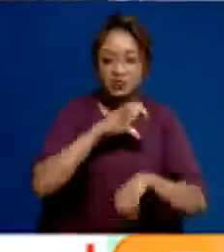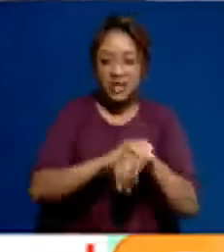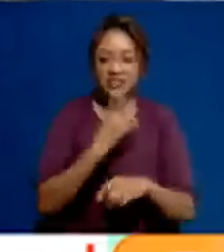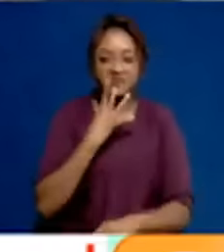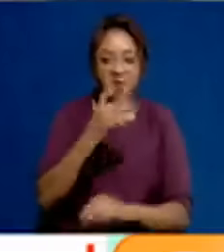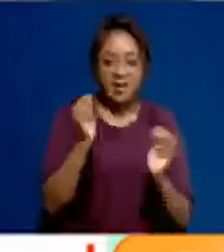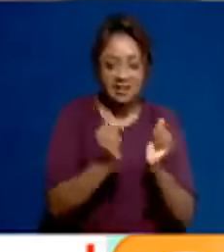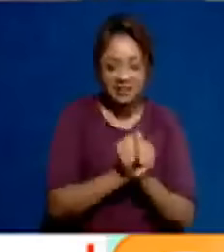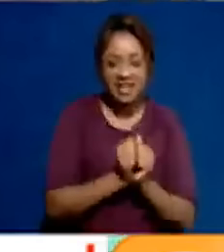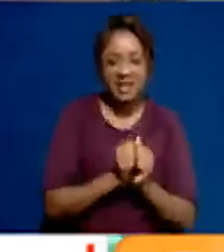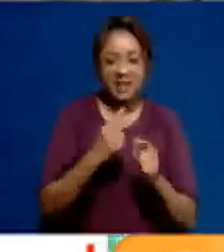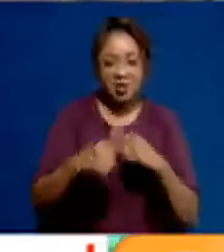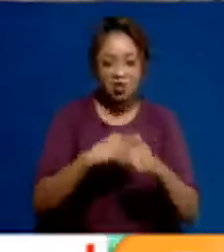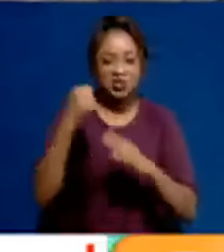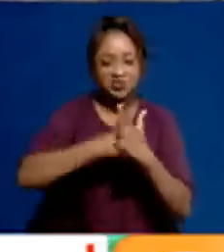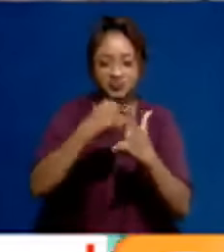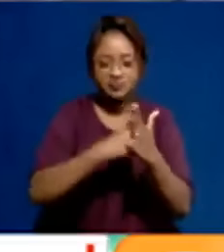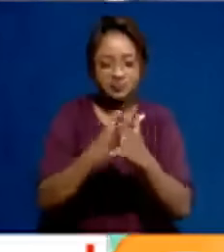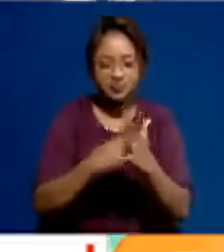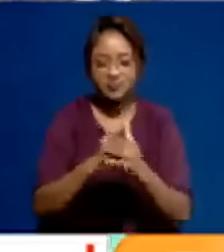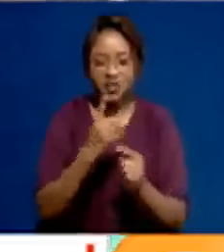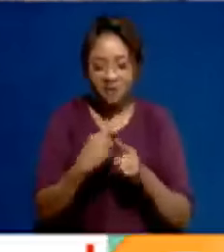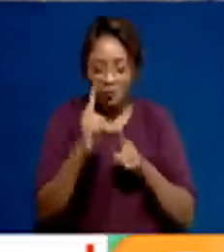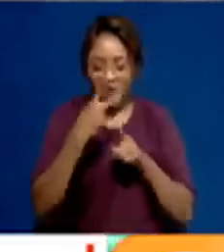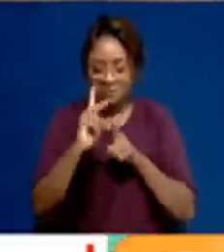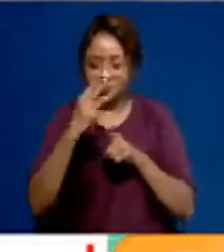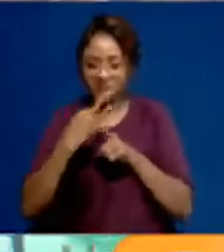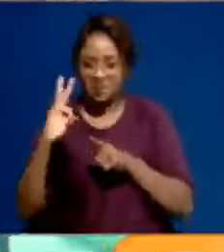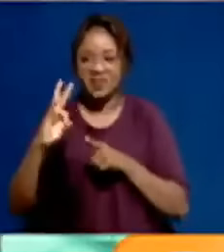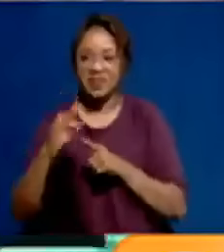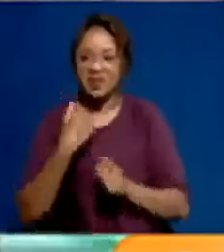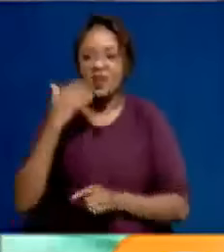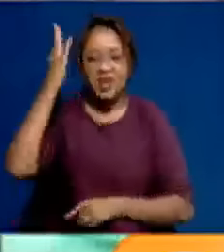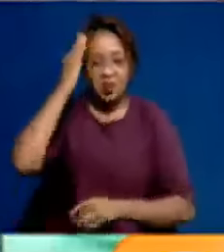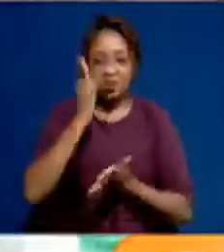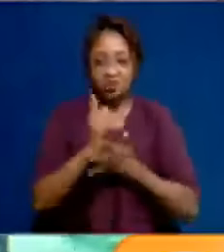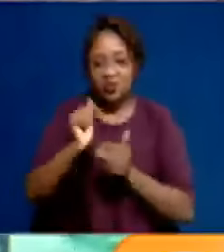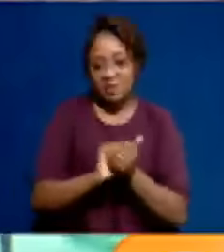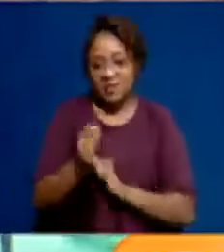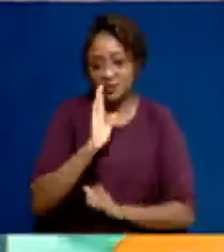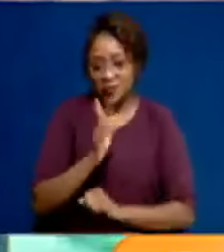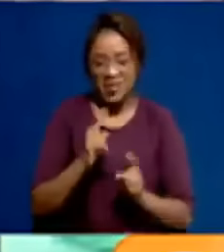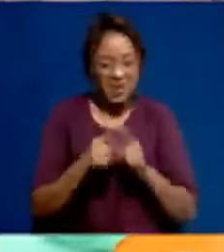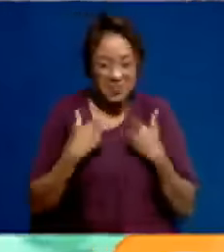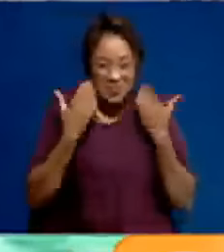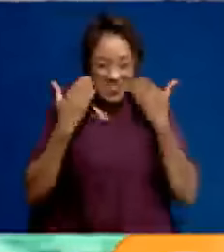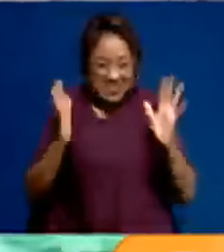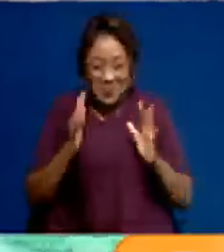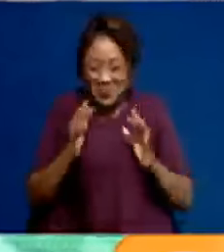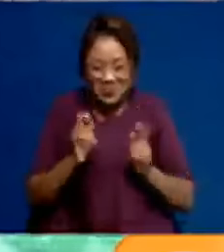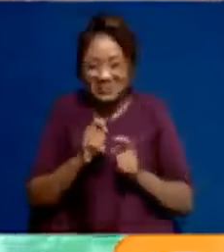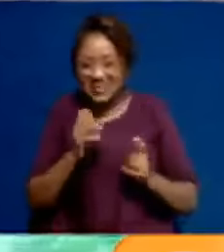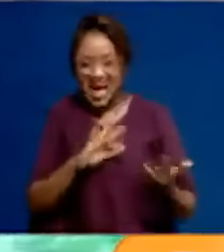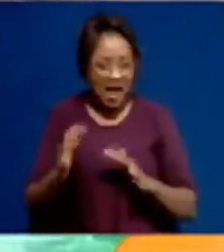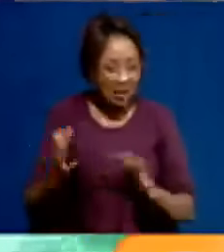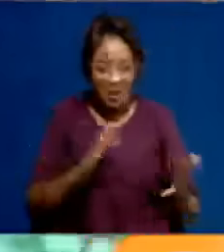and maintained the momentum throughout, from 1, from 2, from 3. We really knew that he was going to do well, but we didn't really see all this.